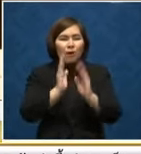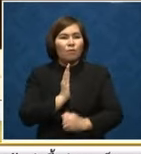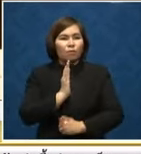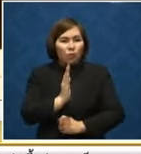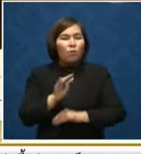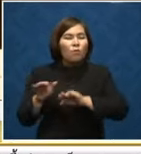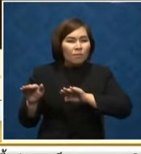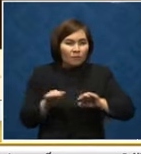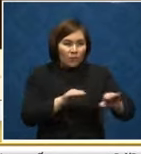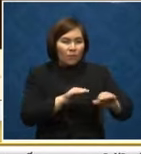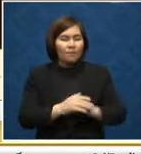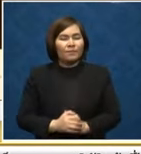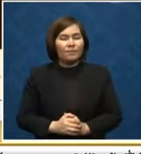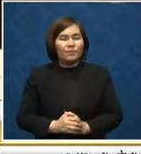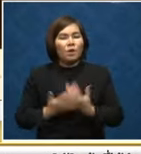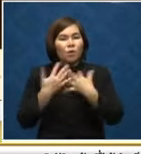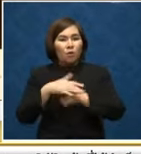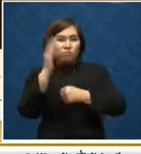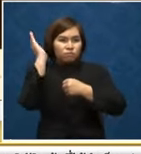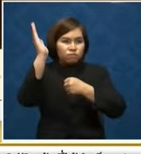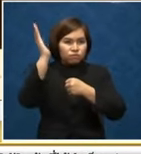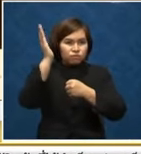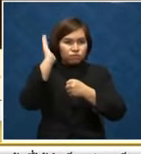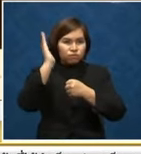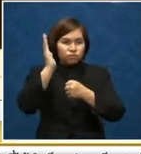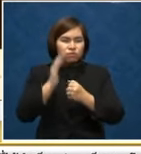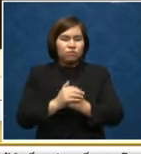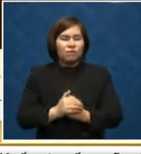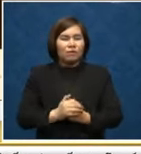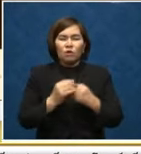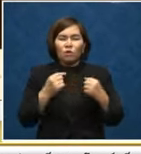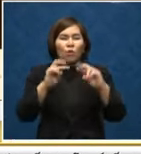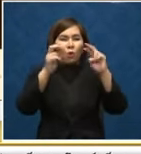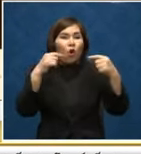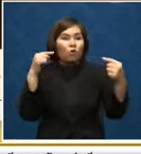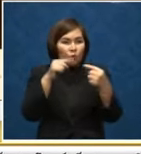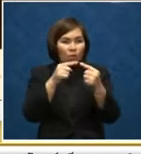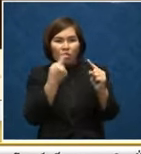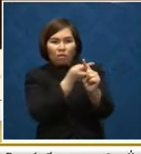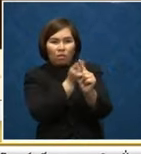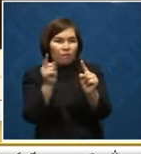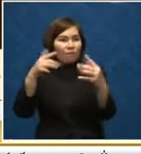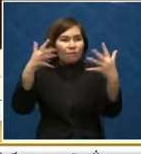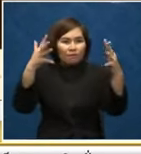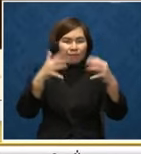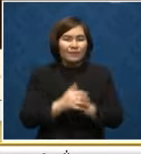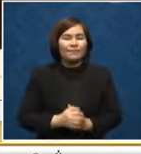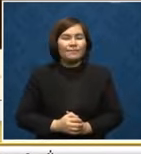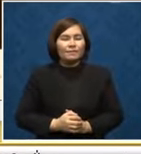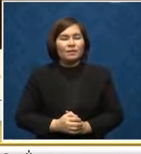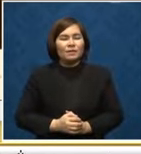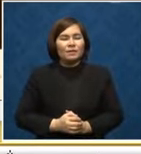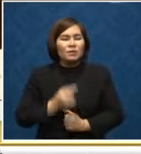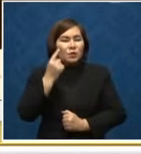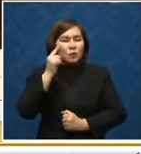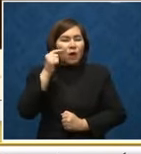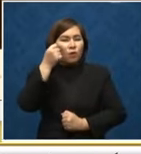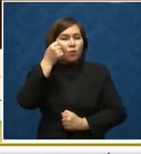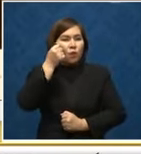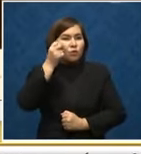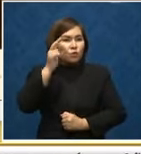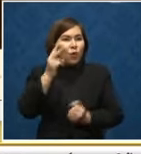วมมือกันอภิปรายอยู่ในประเด็นผมคิดว่าบางครั้ง2วัน